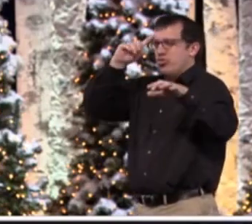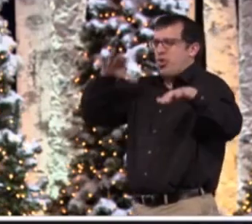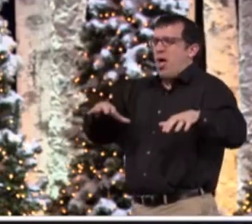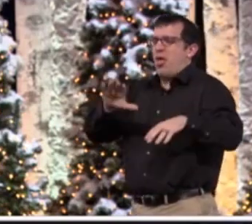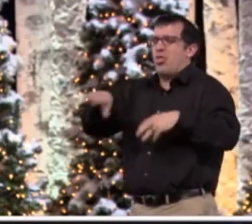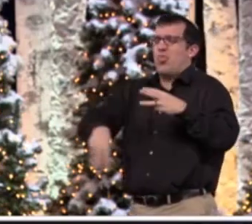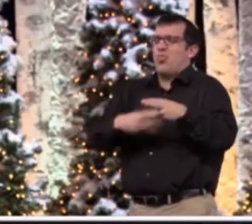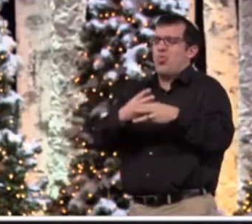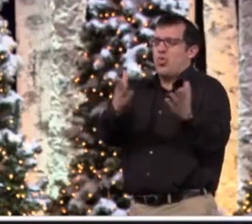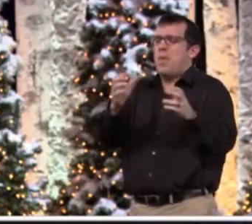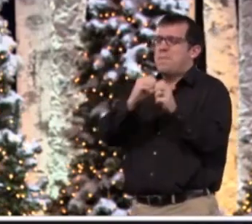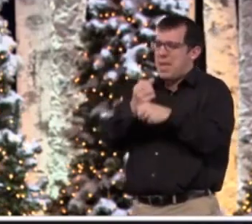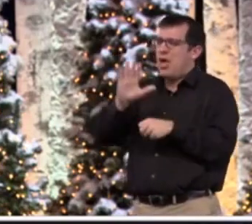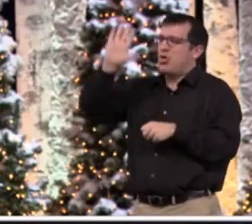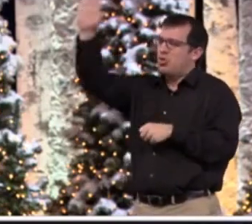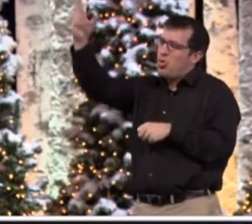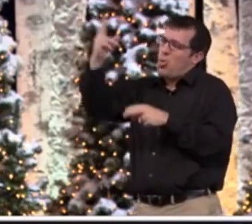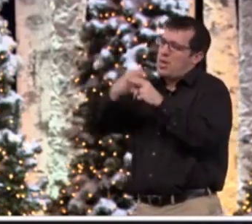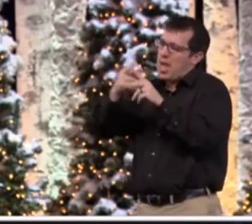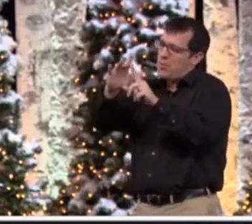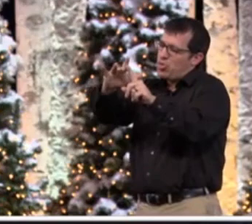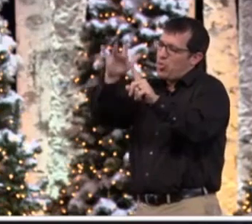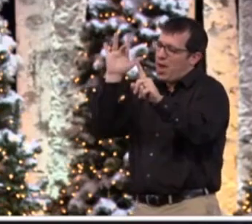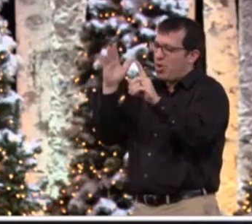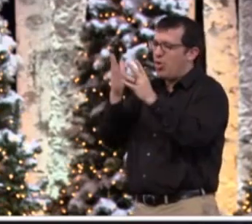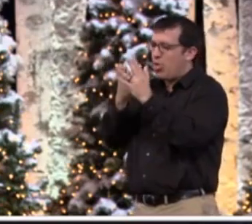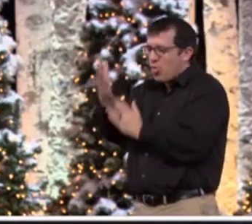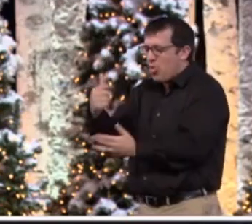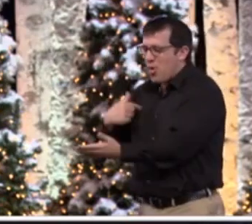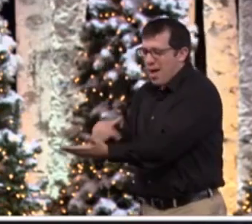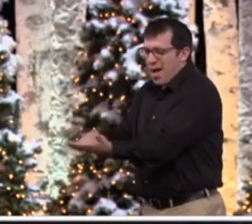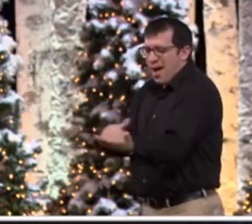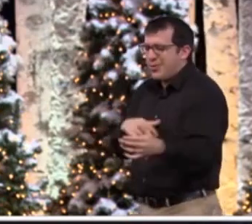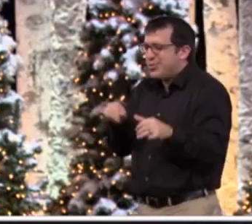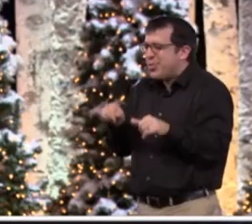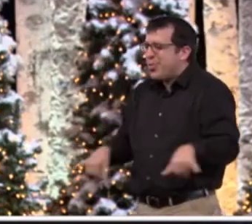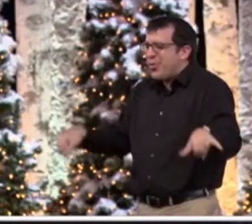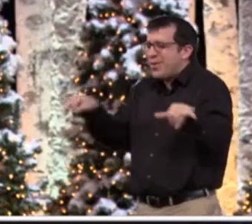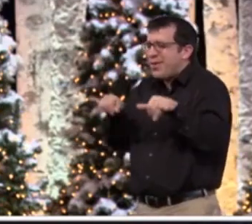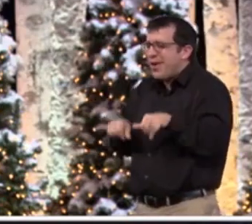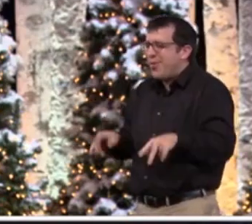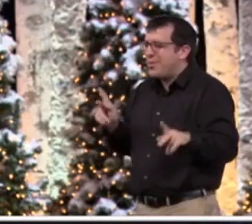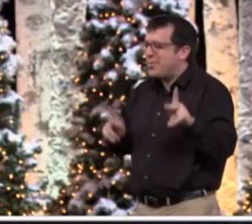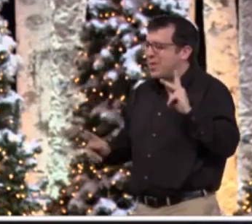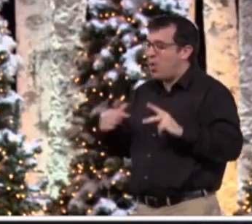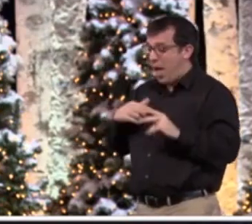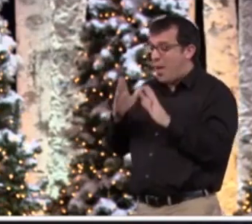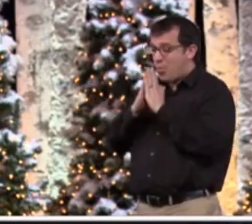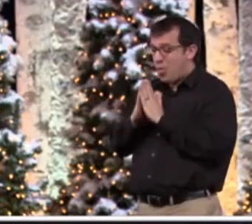प्रयोग गर्नुहोस् भनी प्रार्थना गर्छौँ। साधारण मानिसहरूद्वारा तपाईँको